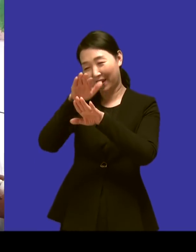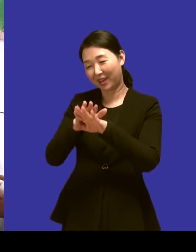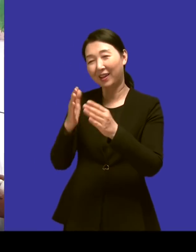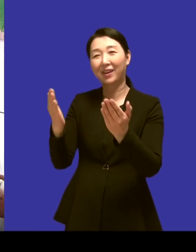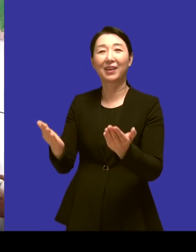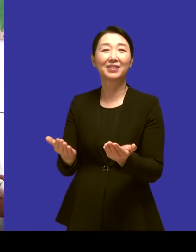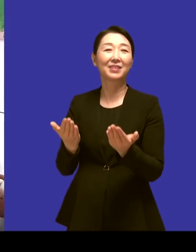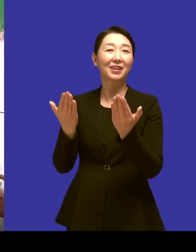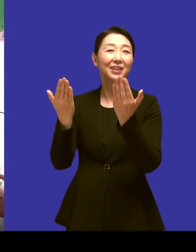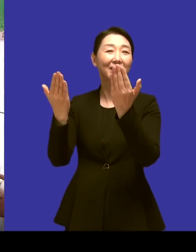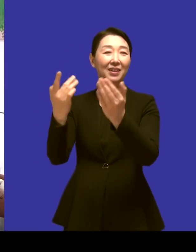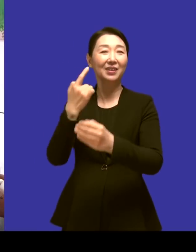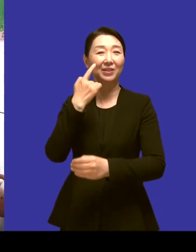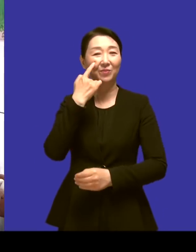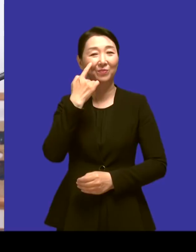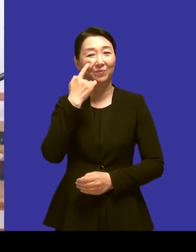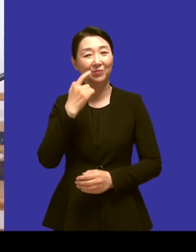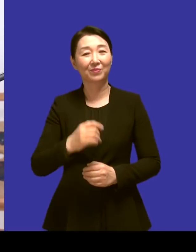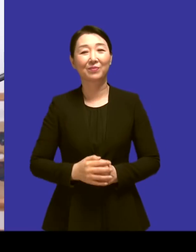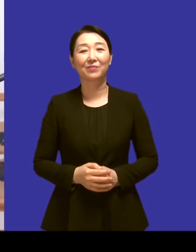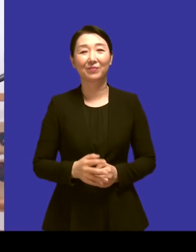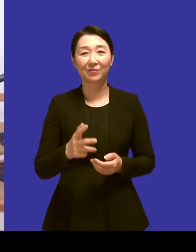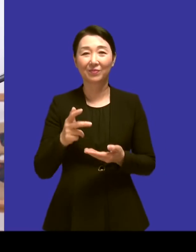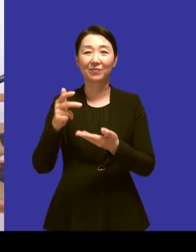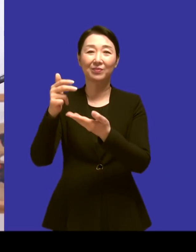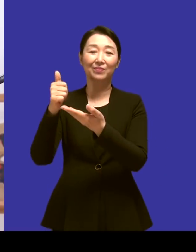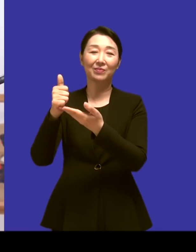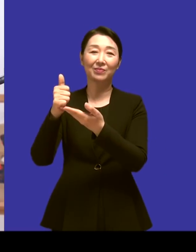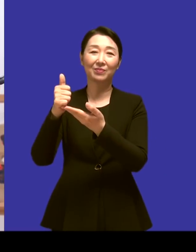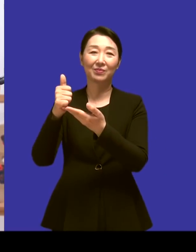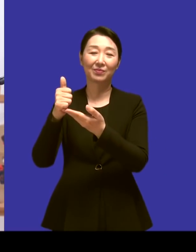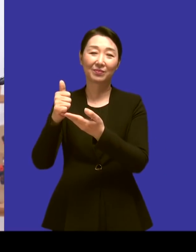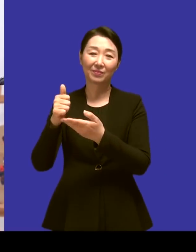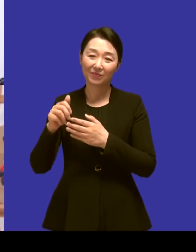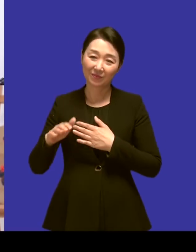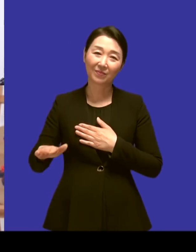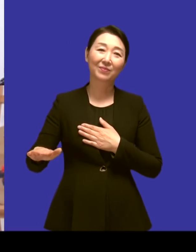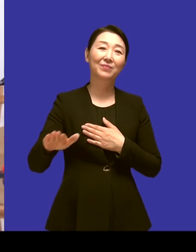주를 예배하자. 주가